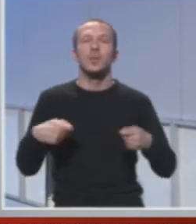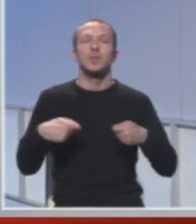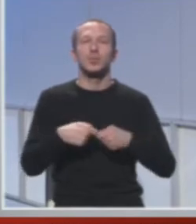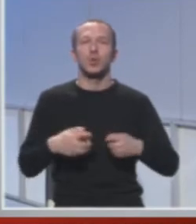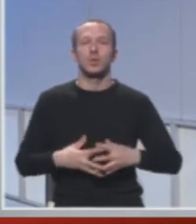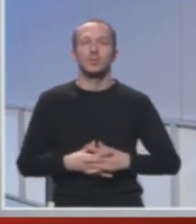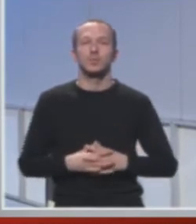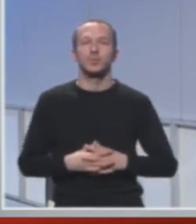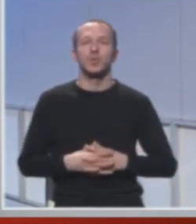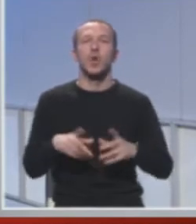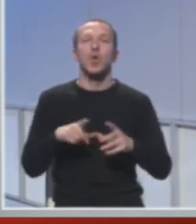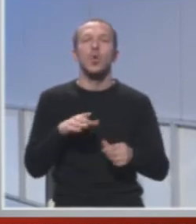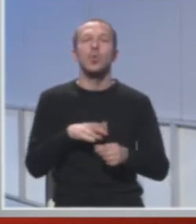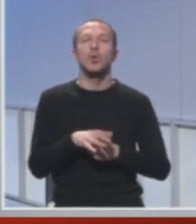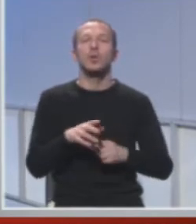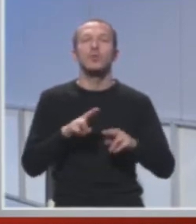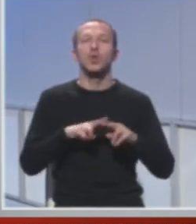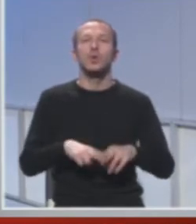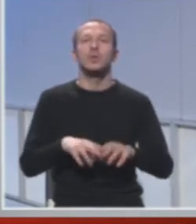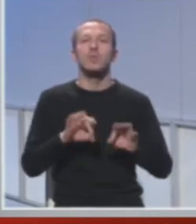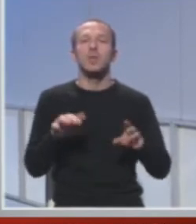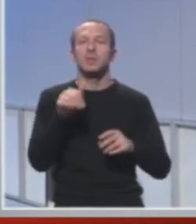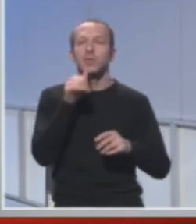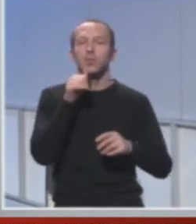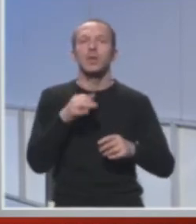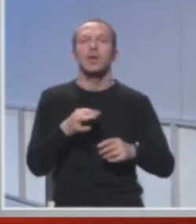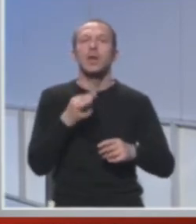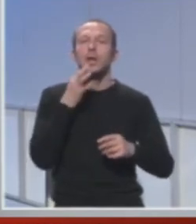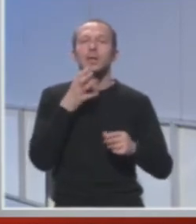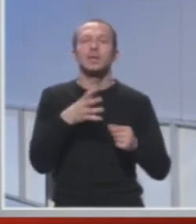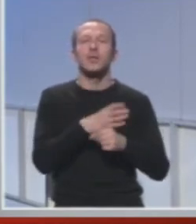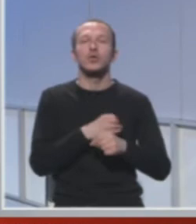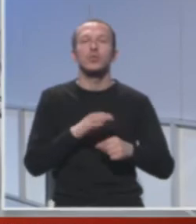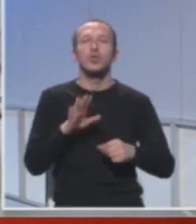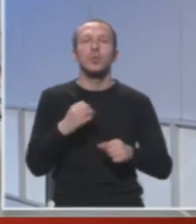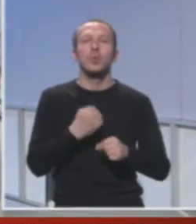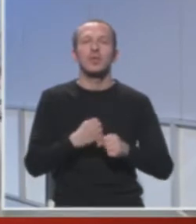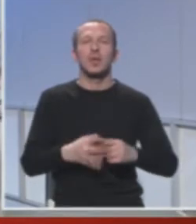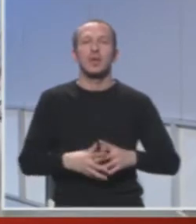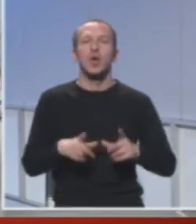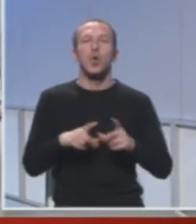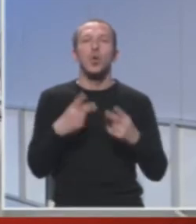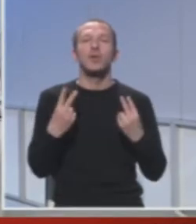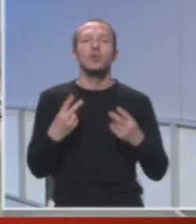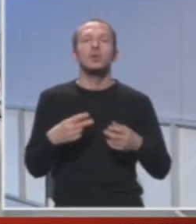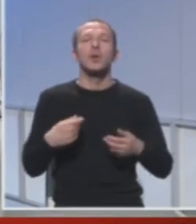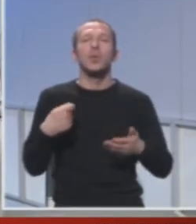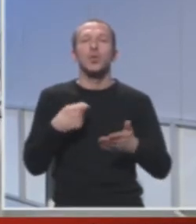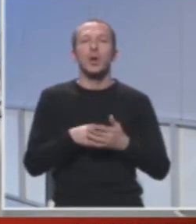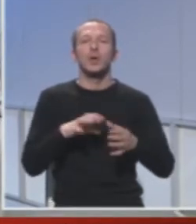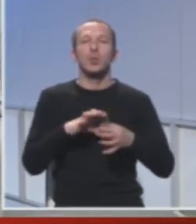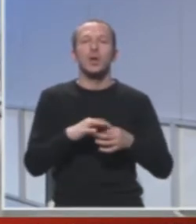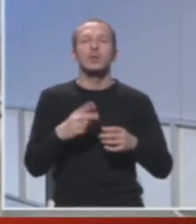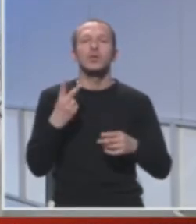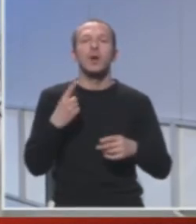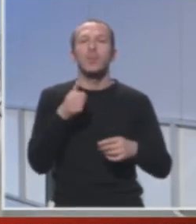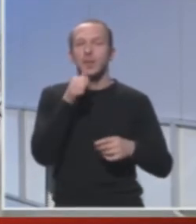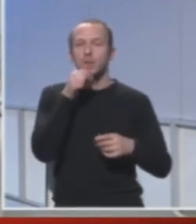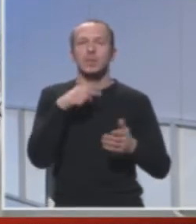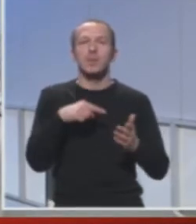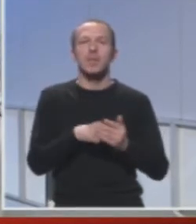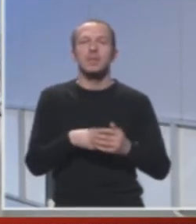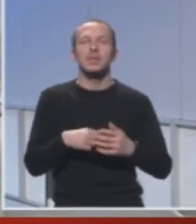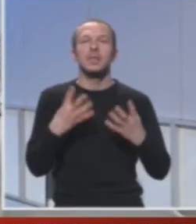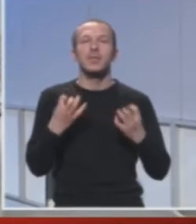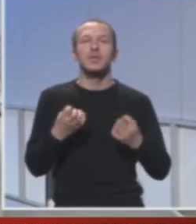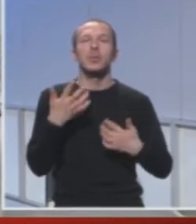prespojiti, jer u protivnom će ostati bez vode kad završimo to blindiranje. Ukupna vrijednost realizovanih projekata u 2 prijedorska naselja